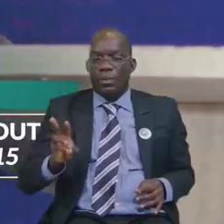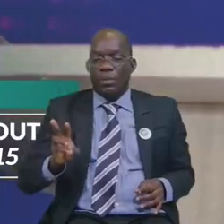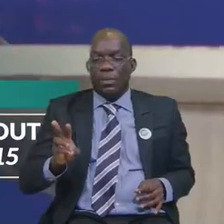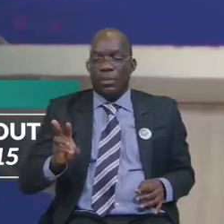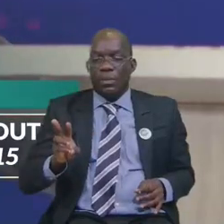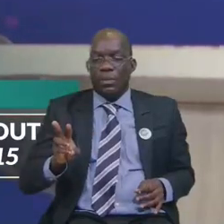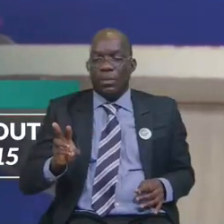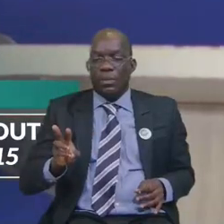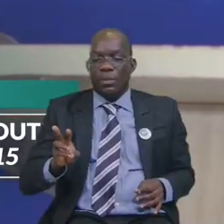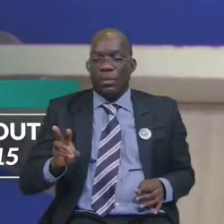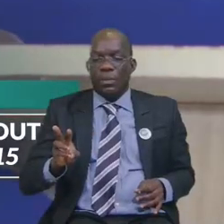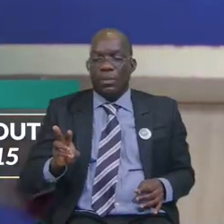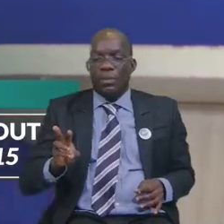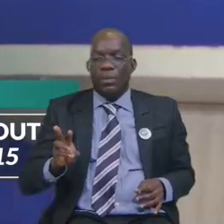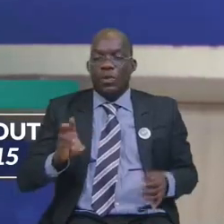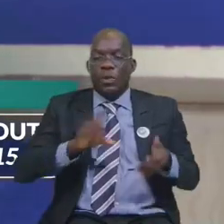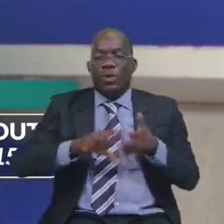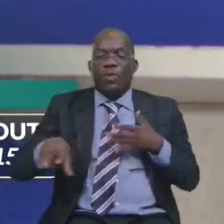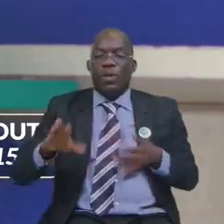verset 15